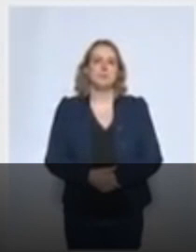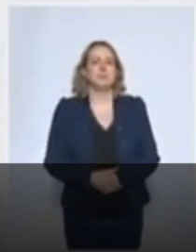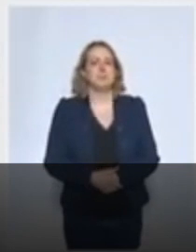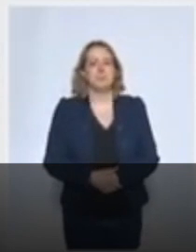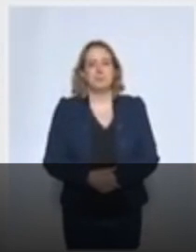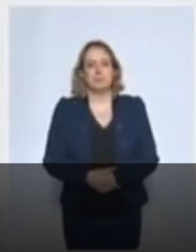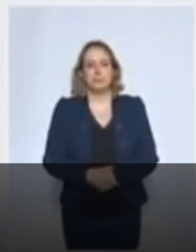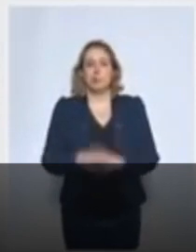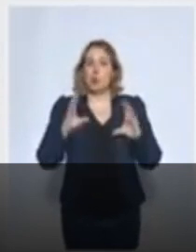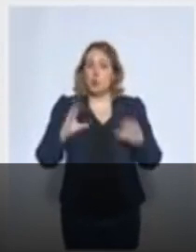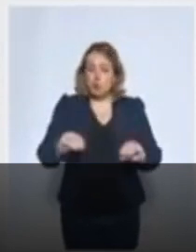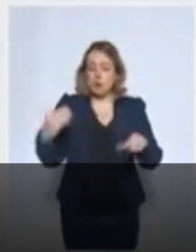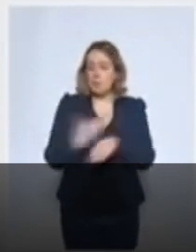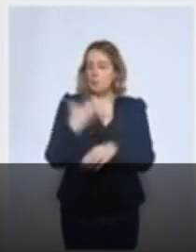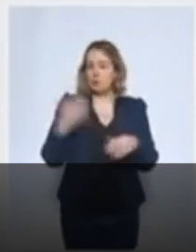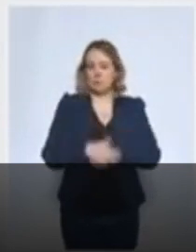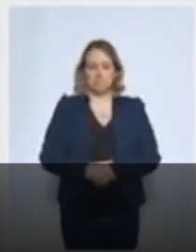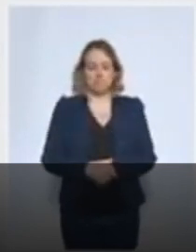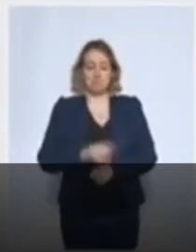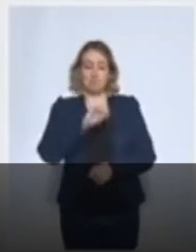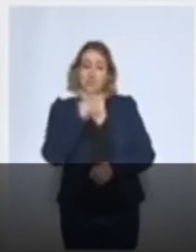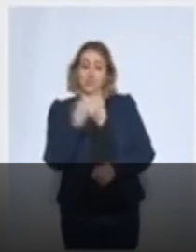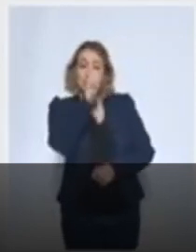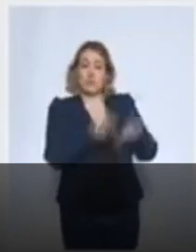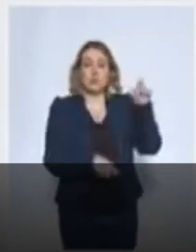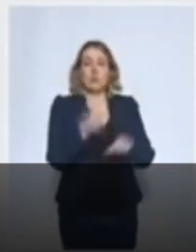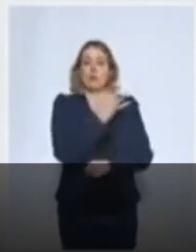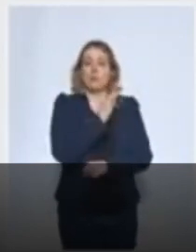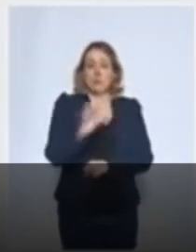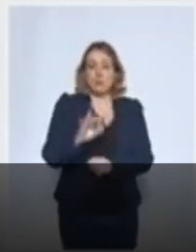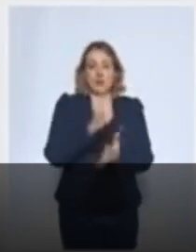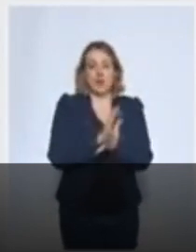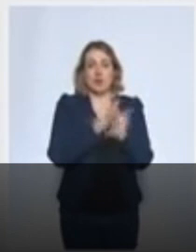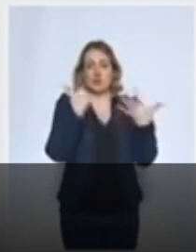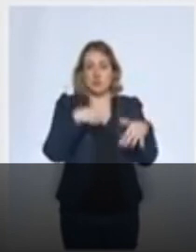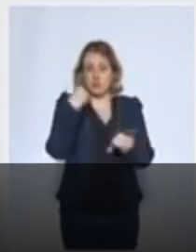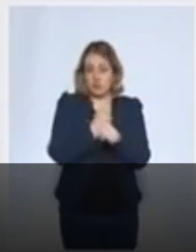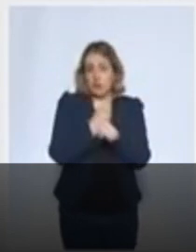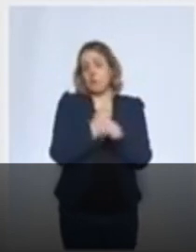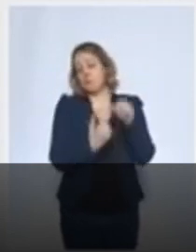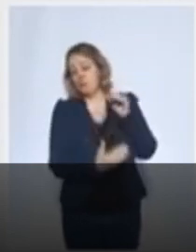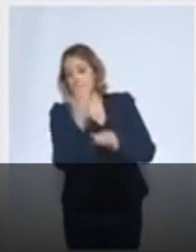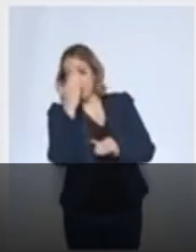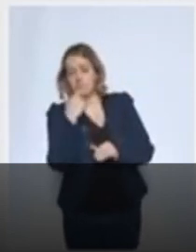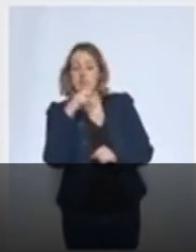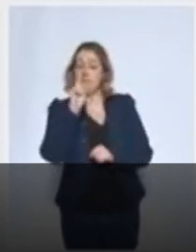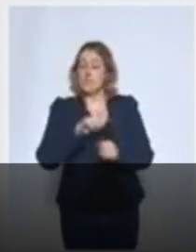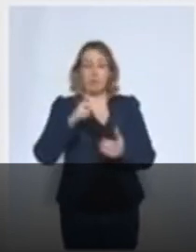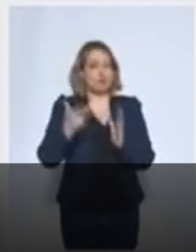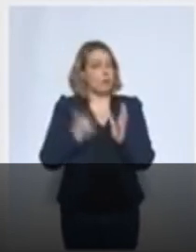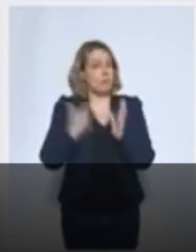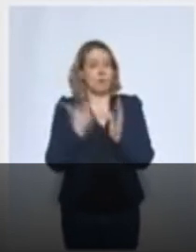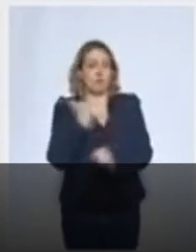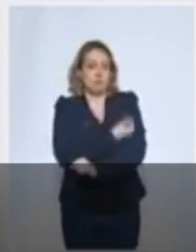Concrètement, l'ensemble des Français de 16 ans et plus devront justifier d'un schéma vaccinal complet pour